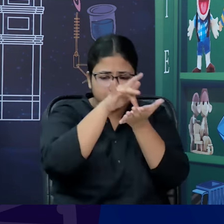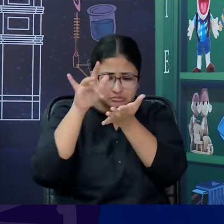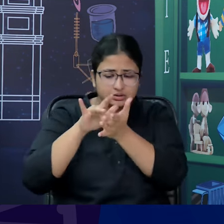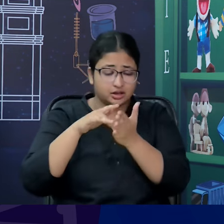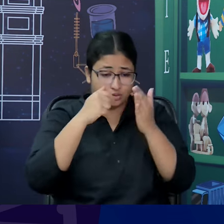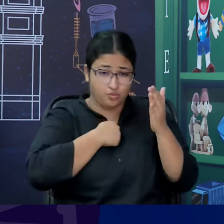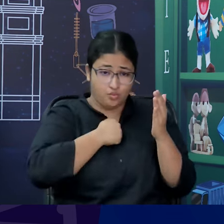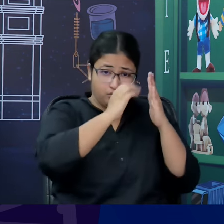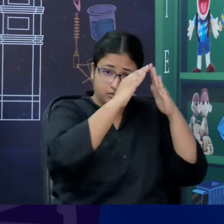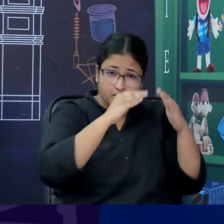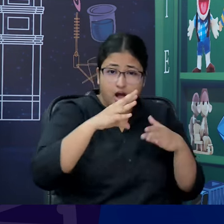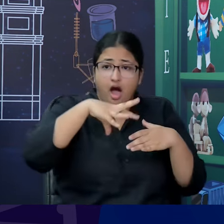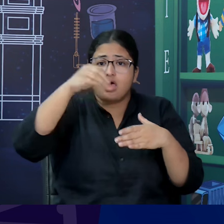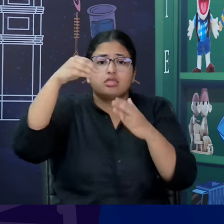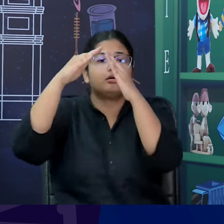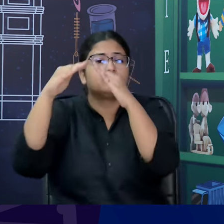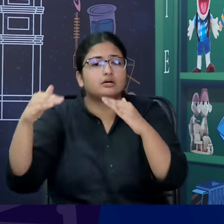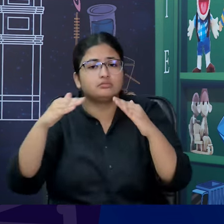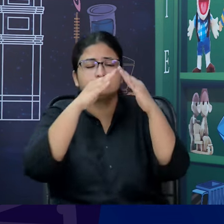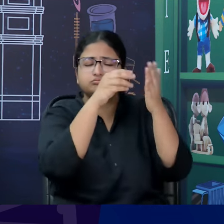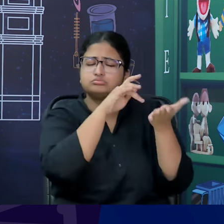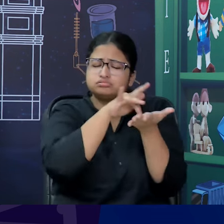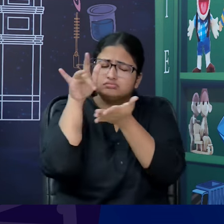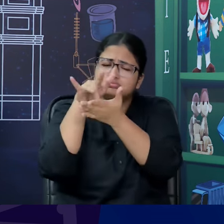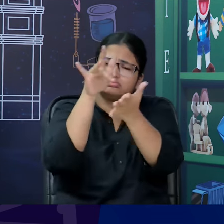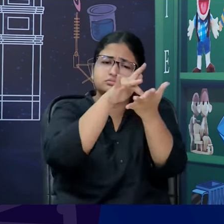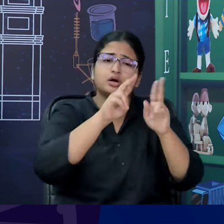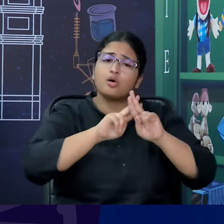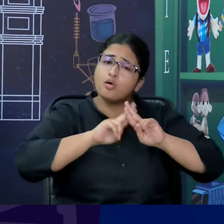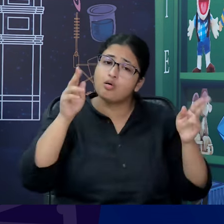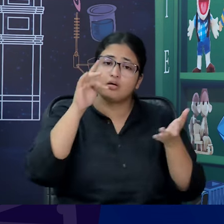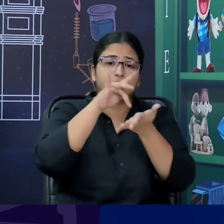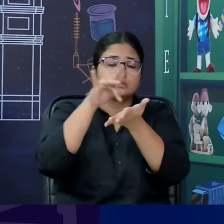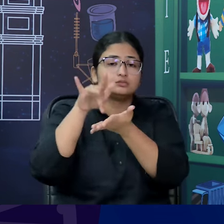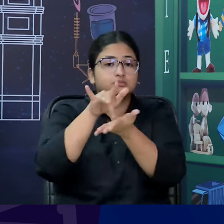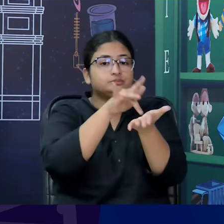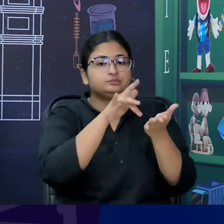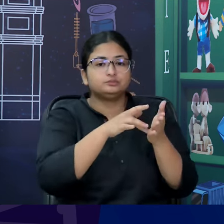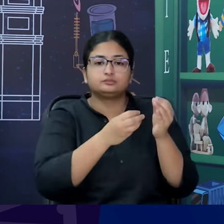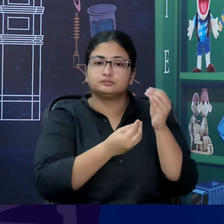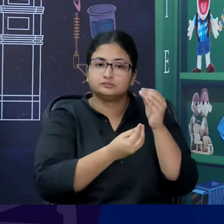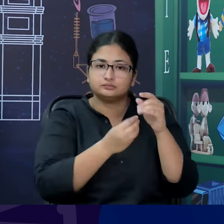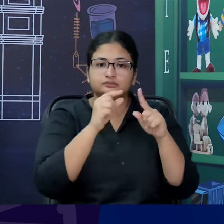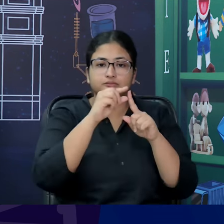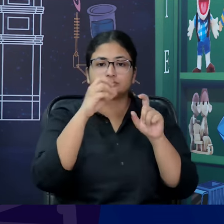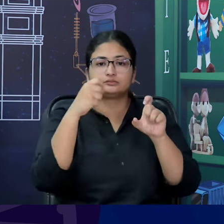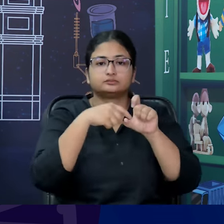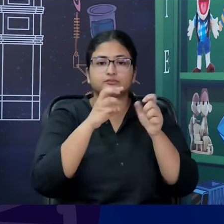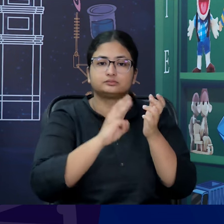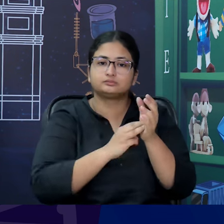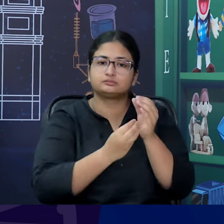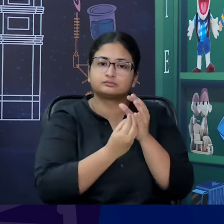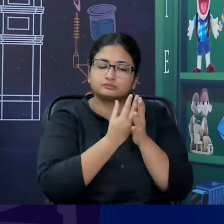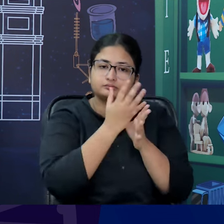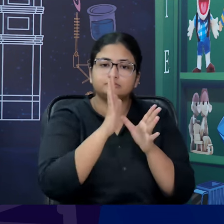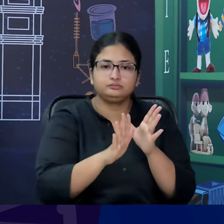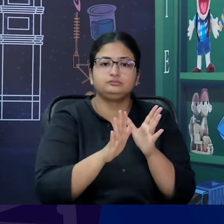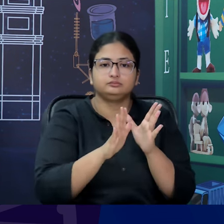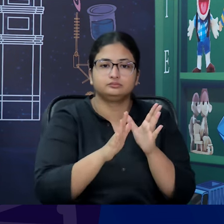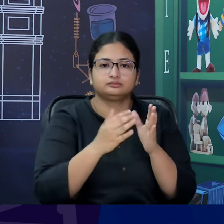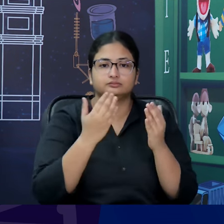कविता खिलती है कविता सुगंध देती है बिना मुरझाए महकने के माने फूल क्या